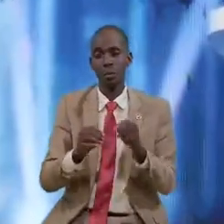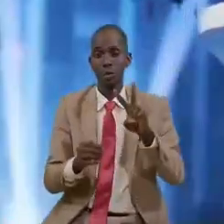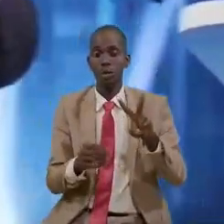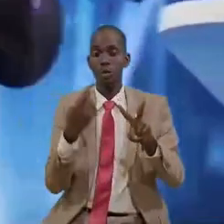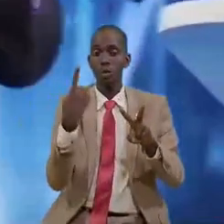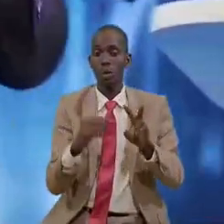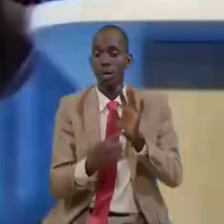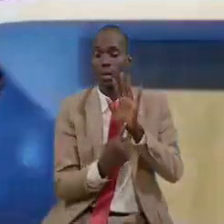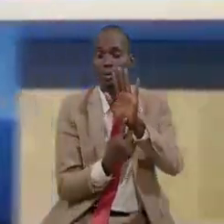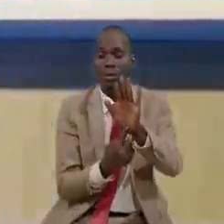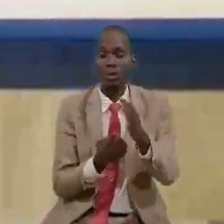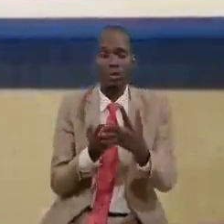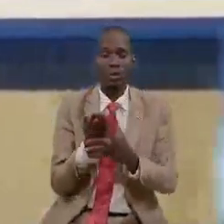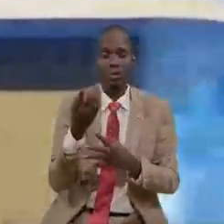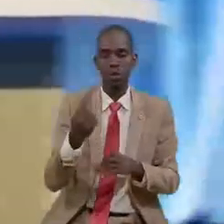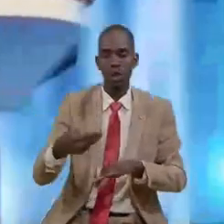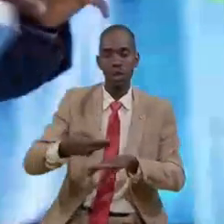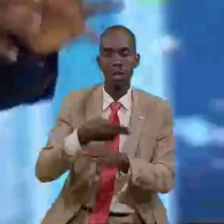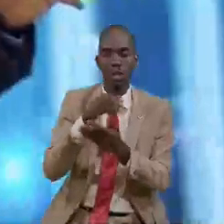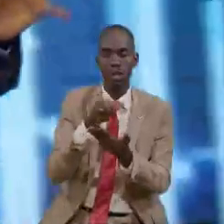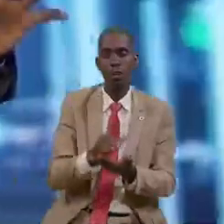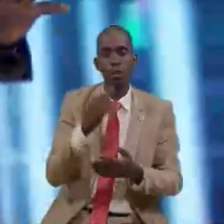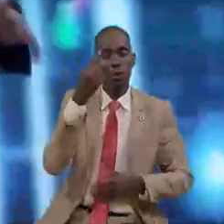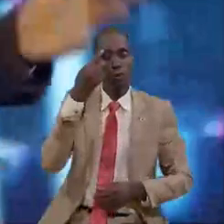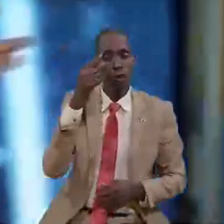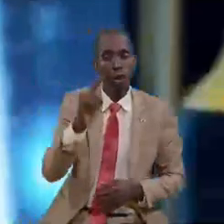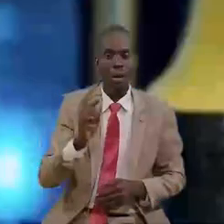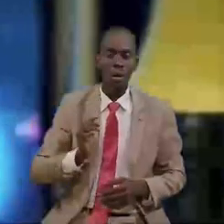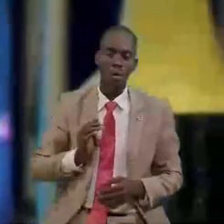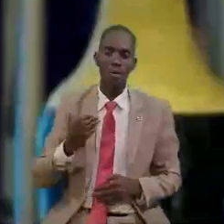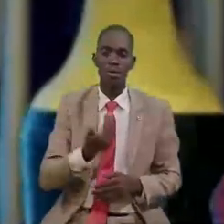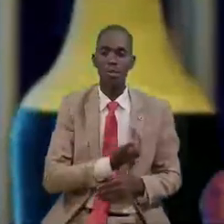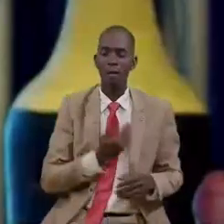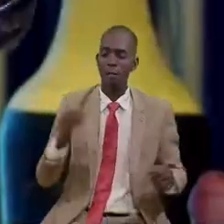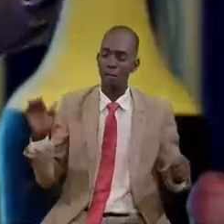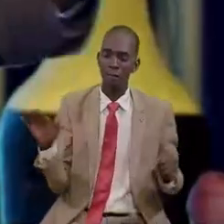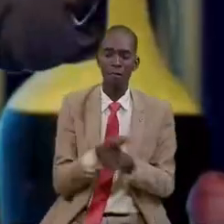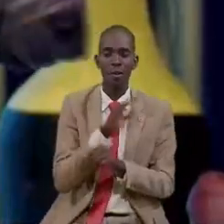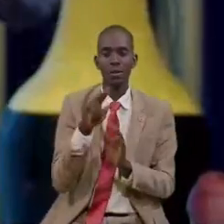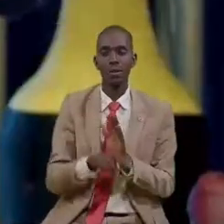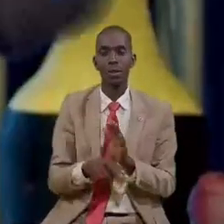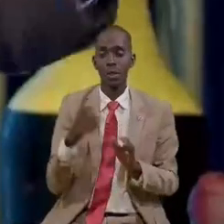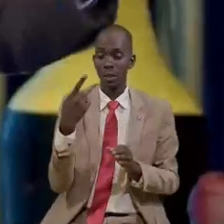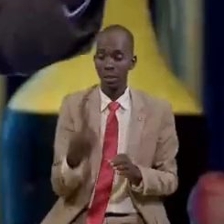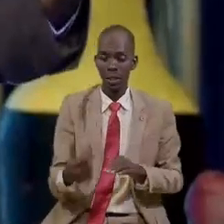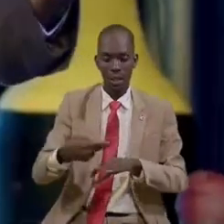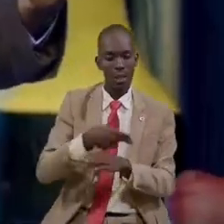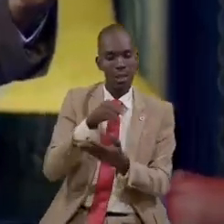révélation à travers l'agneau pour notre plénitude. L'agneau,